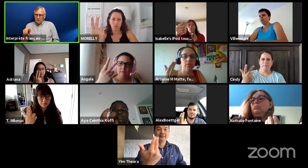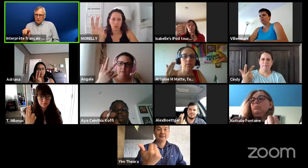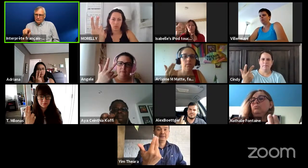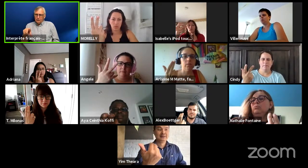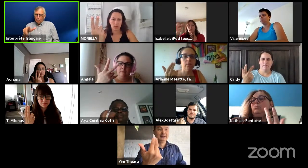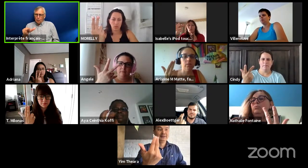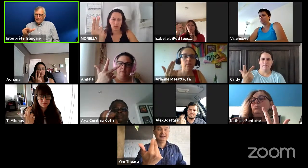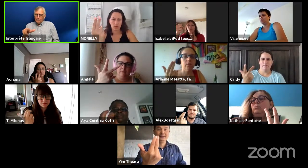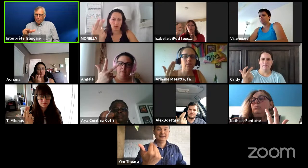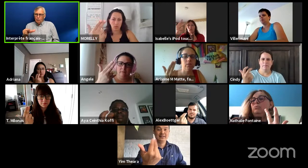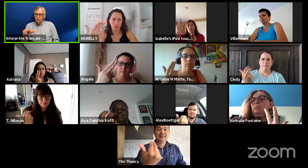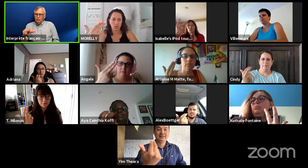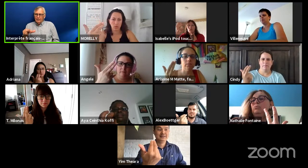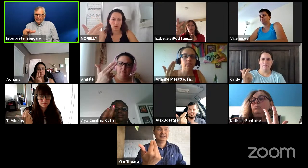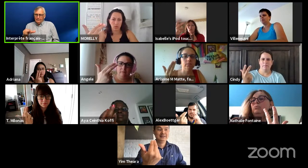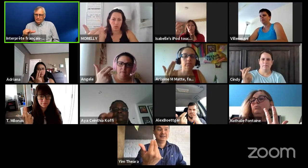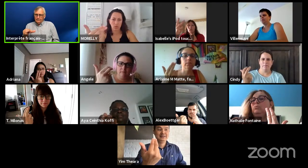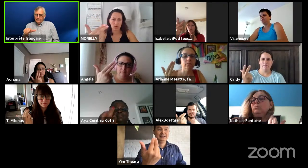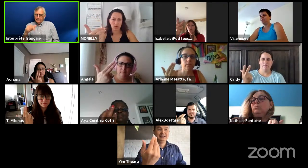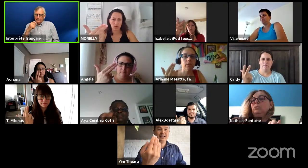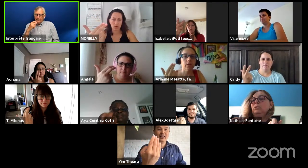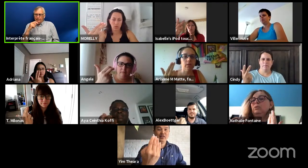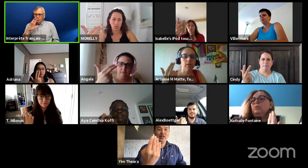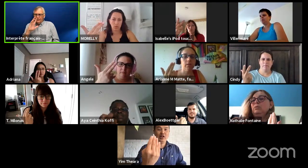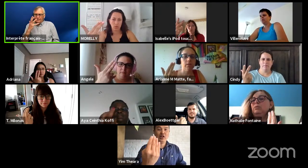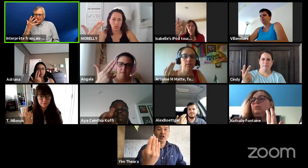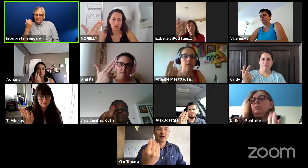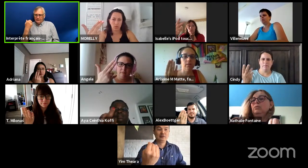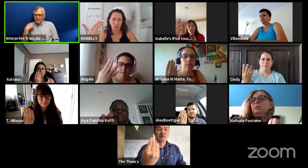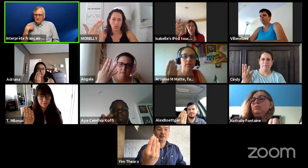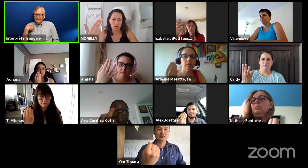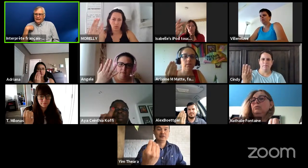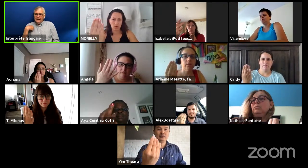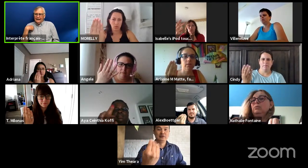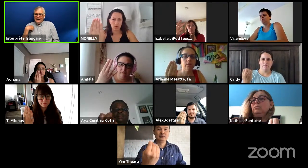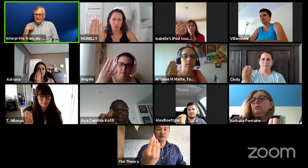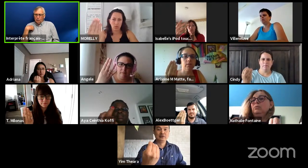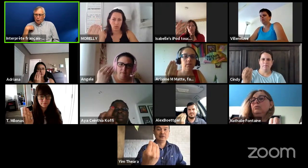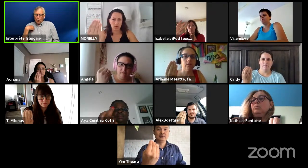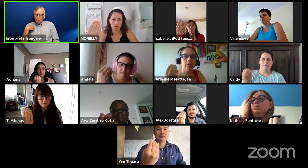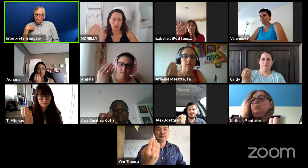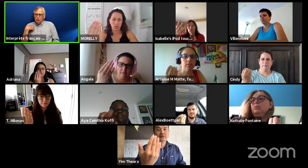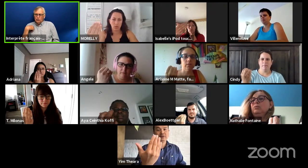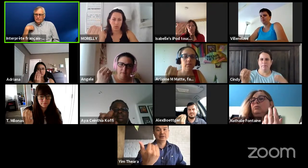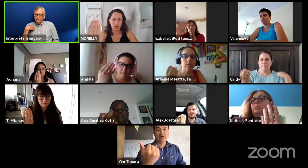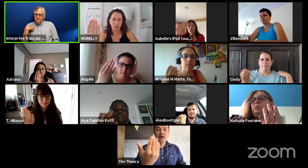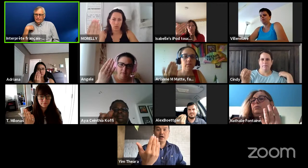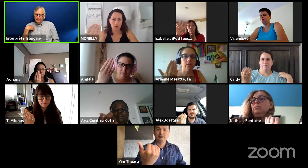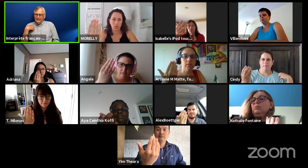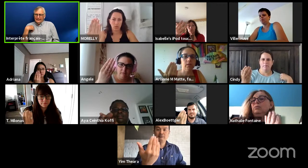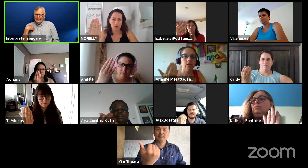13, c'est le chiffre 3 avec le mouvement. Puis la paume de la main est différente. 14,